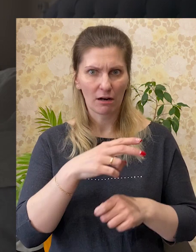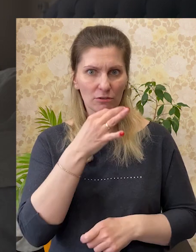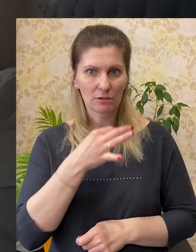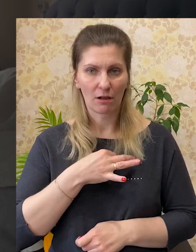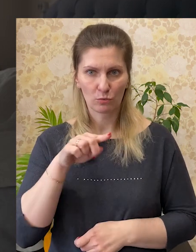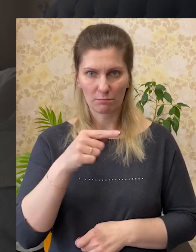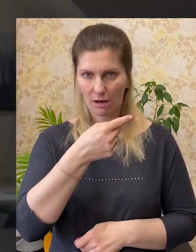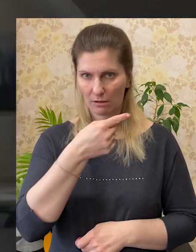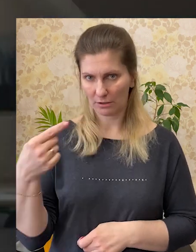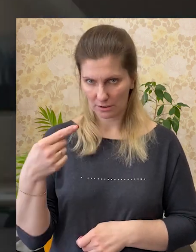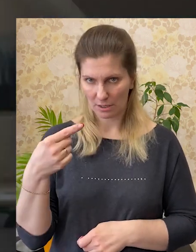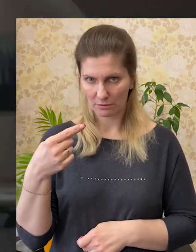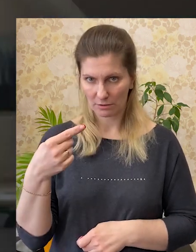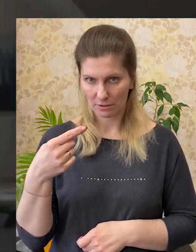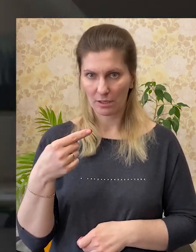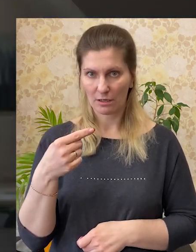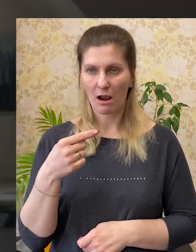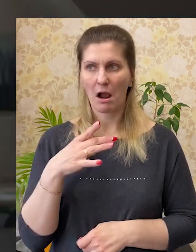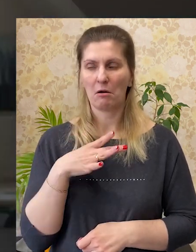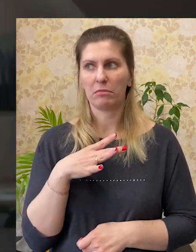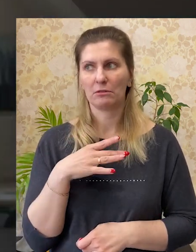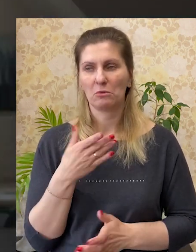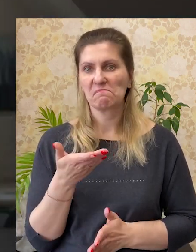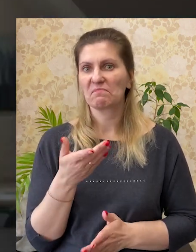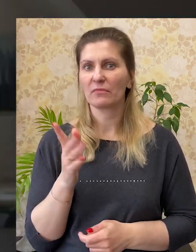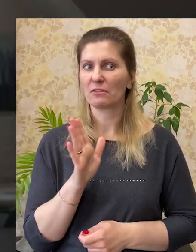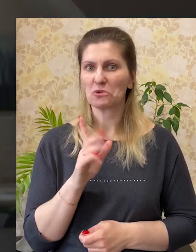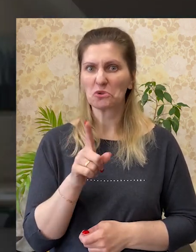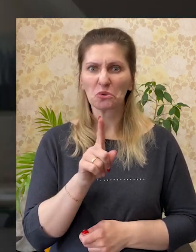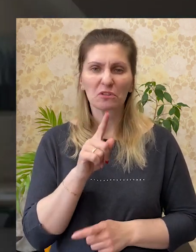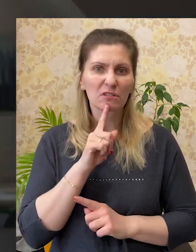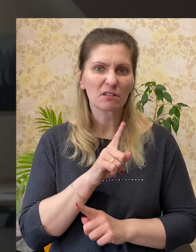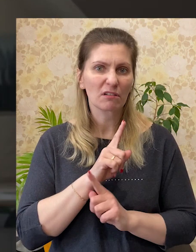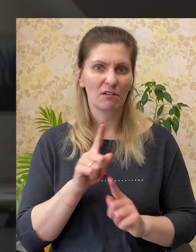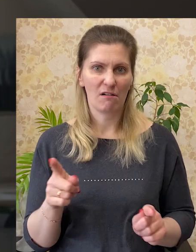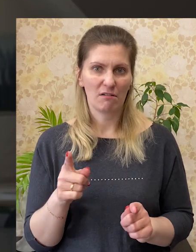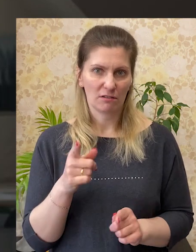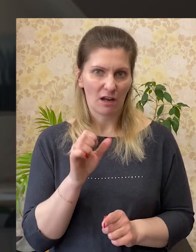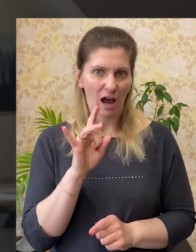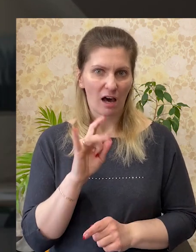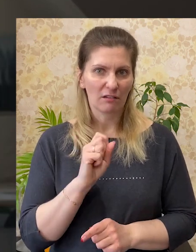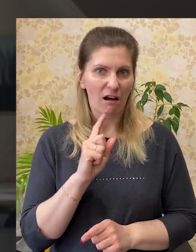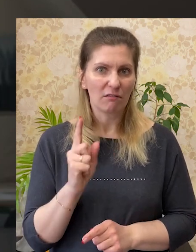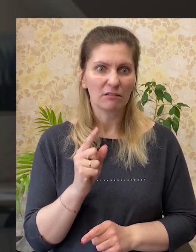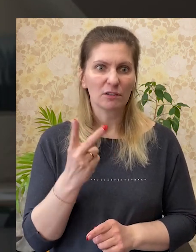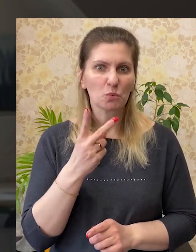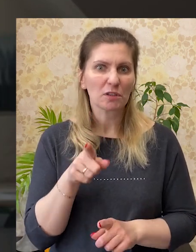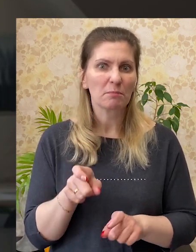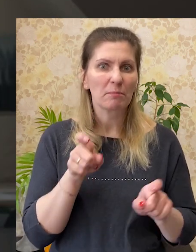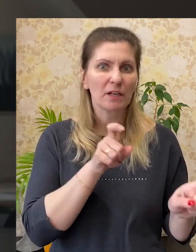тебя отрицательный анализ, 3-й. А потом заходит и такая говорит, слушай, по ходу дела у тебя какие-то подозрительные анализы, мы тебя должны перевести